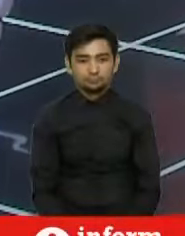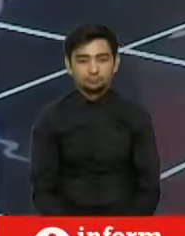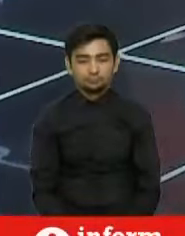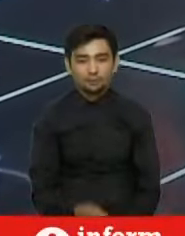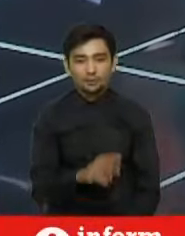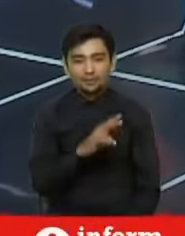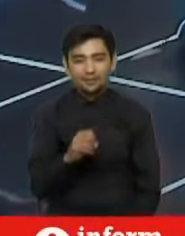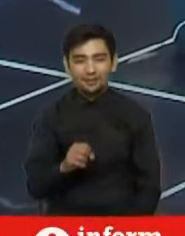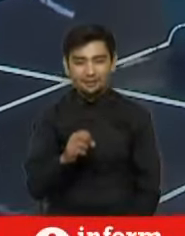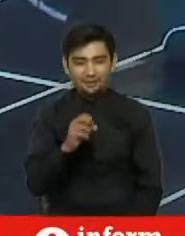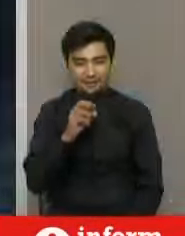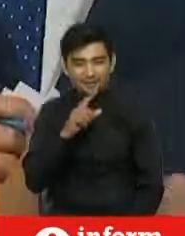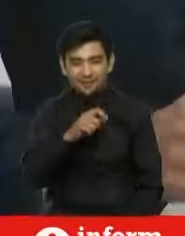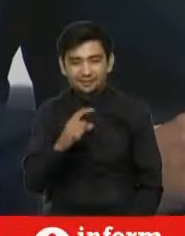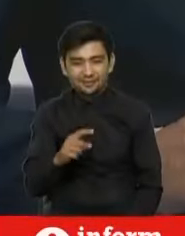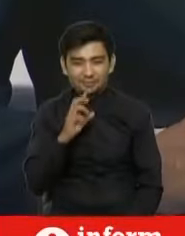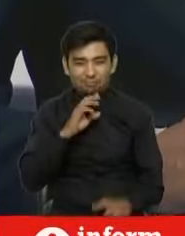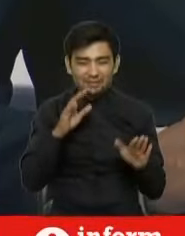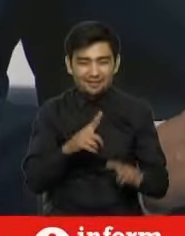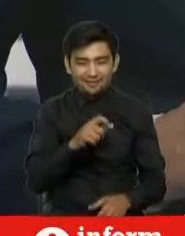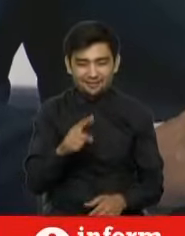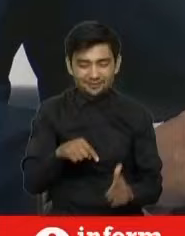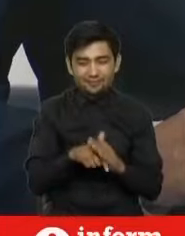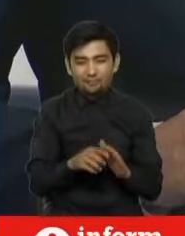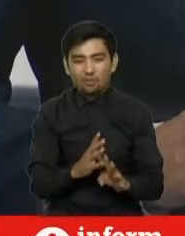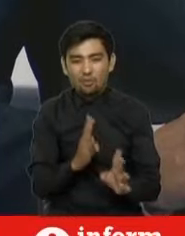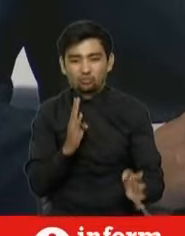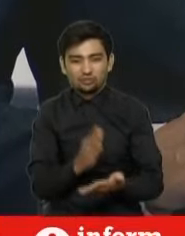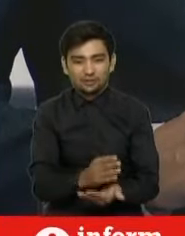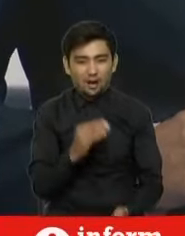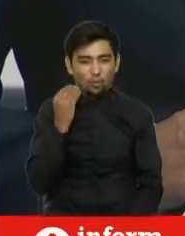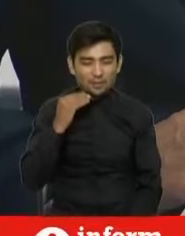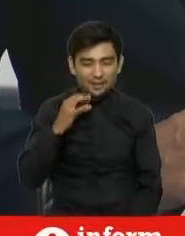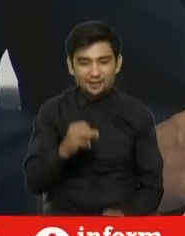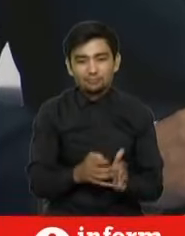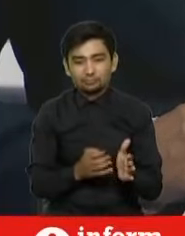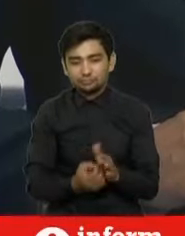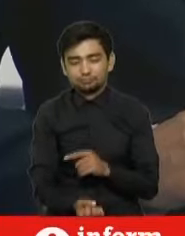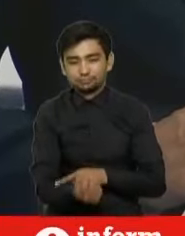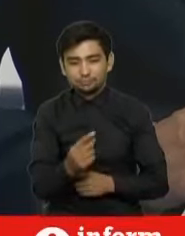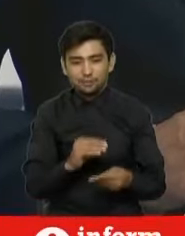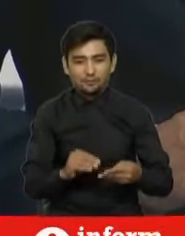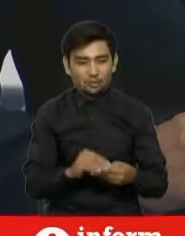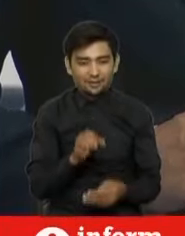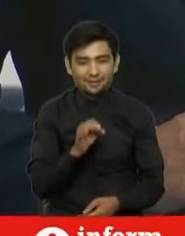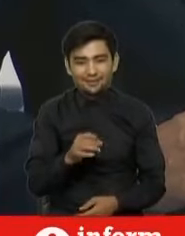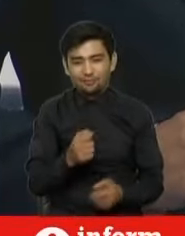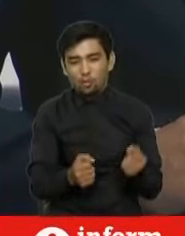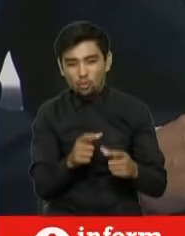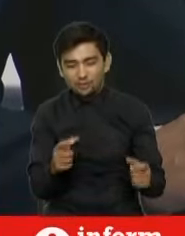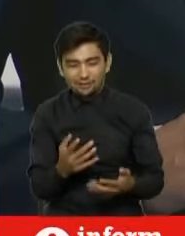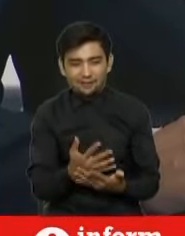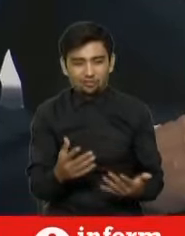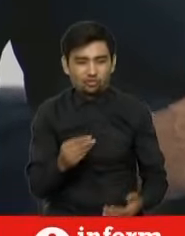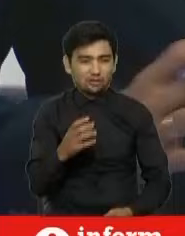На газовых заправках Актобе образовались очереди. В городе вновь возник дефицит газа. Чтобы заправиться, водители ждут по